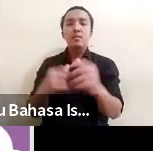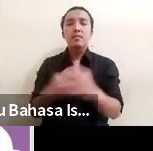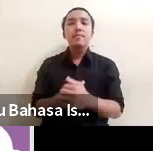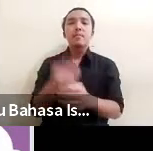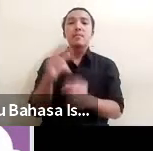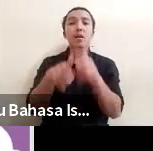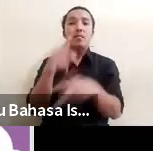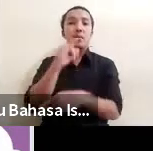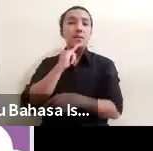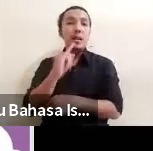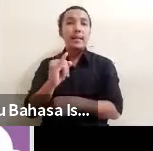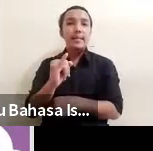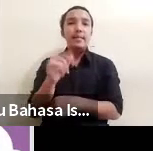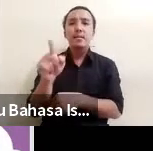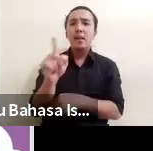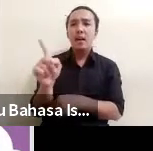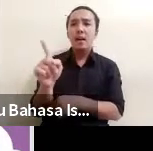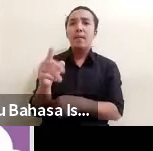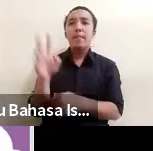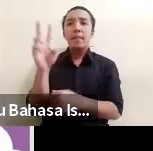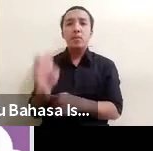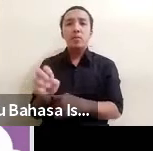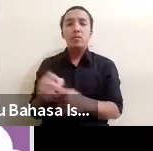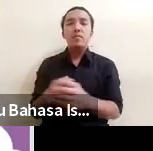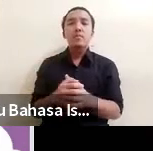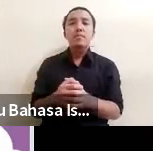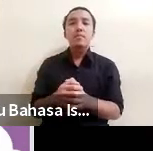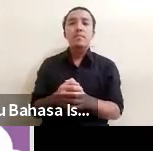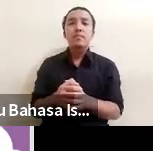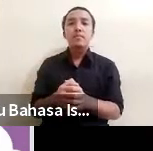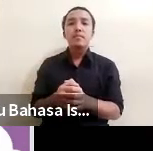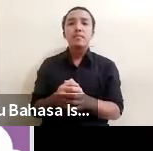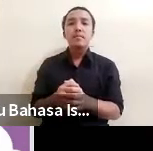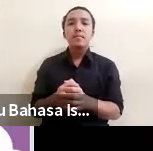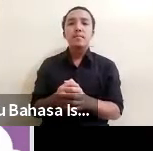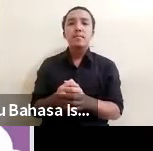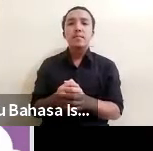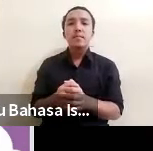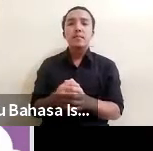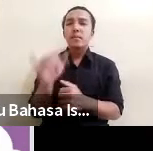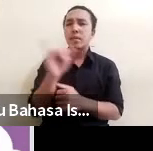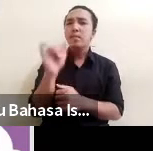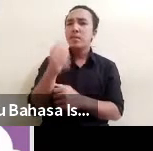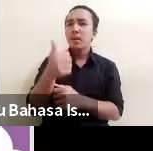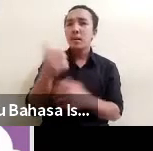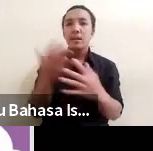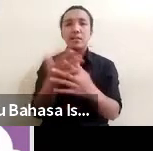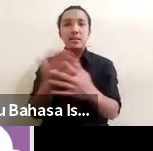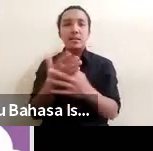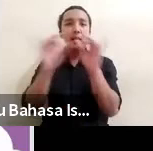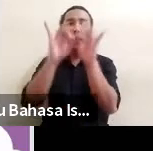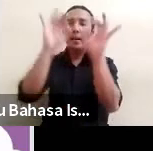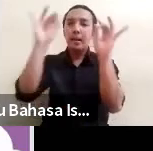dia harus mejanya harus agak rendah, kemudian bisa diakses dan sebagainya. Termasuk